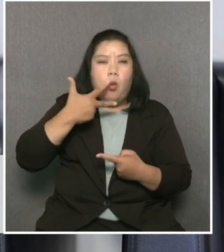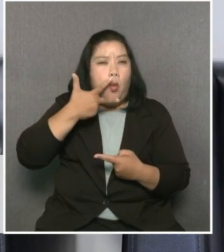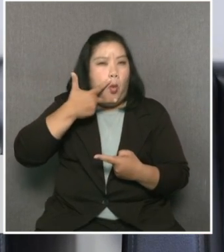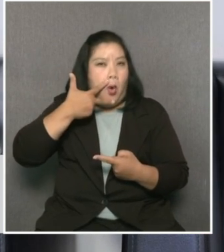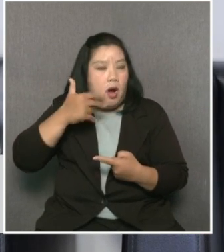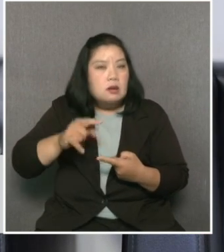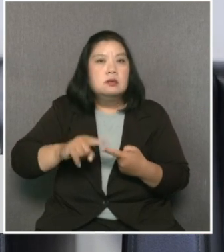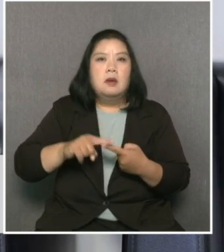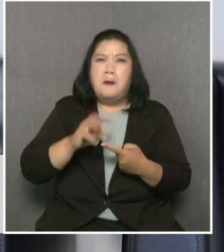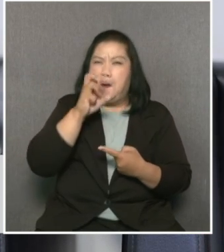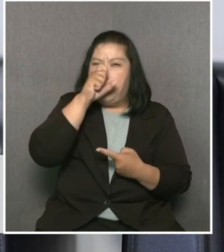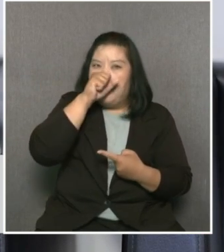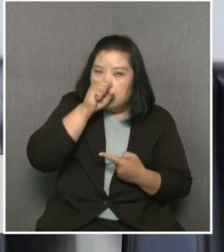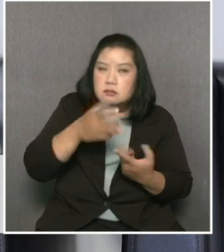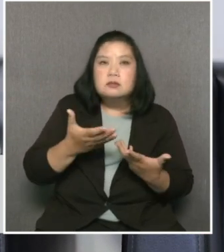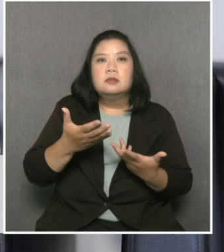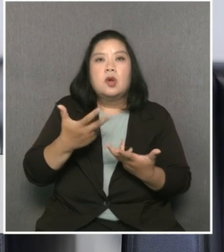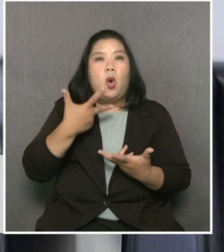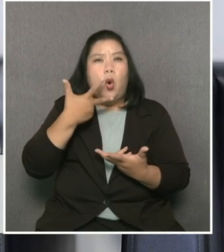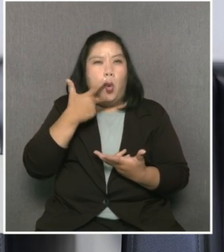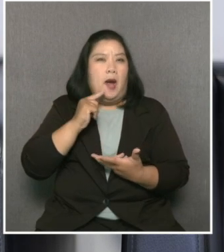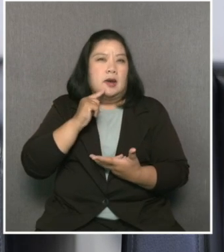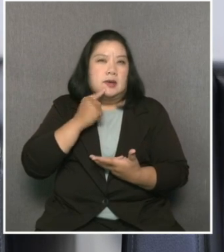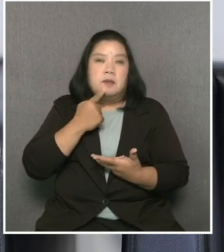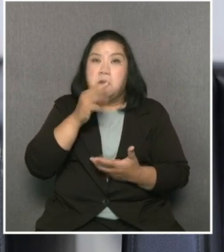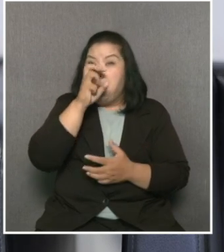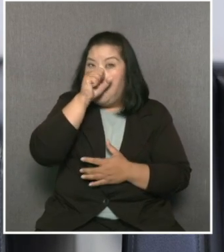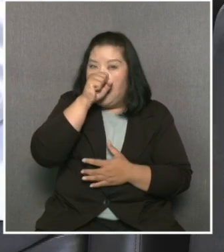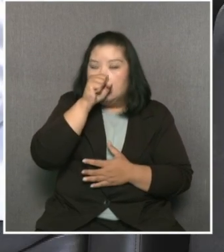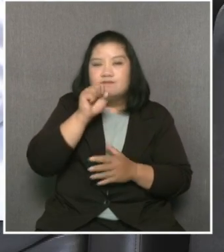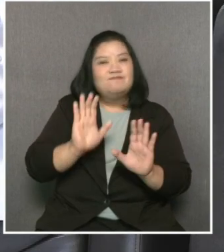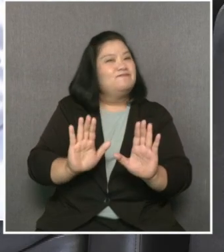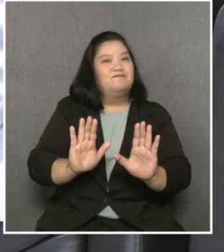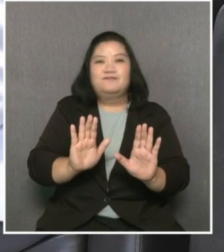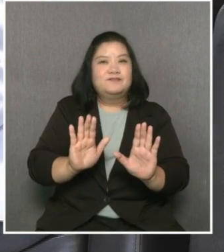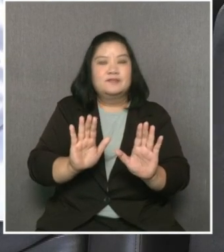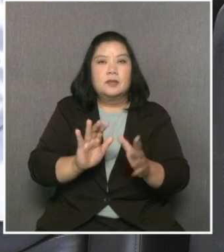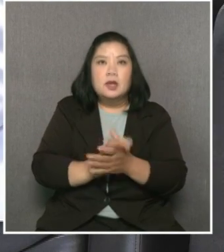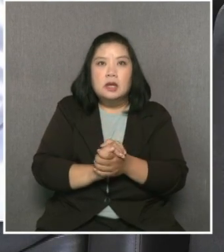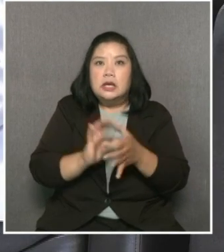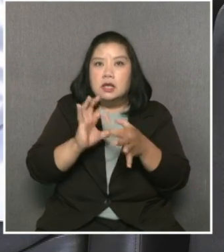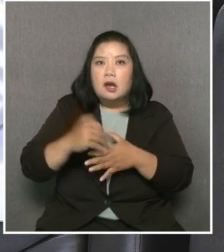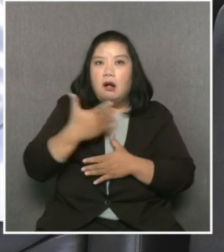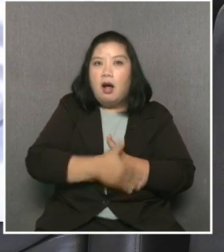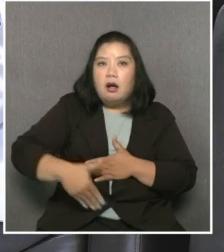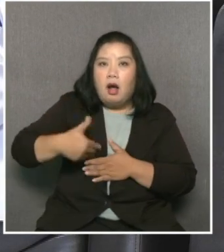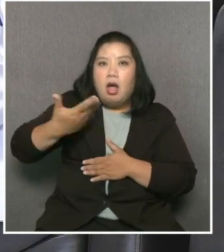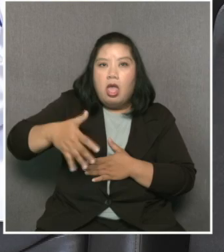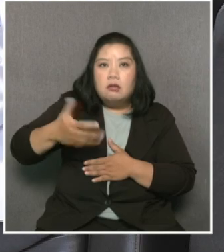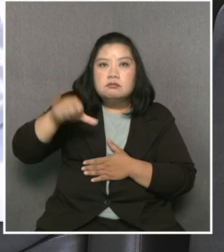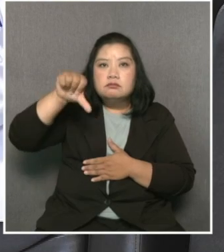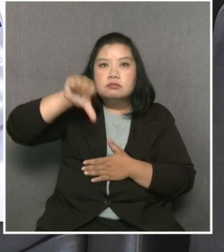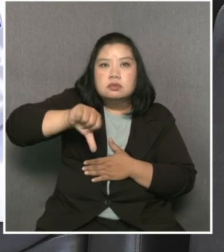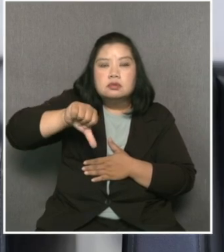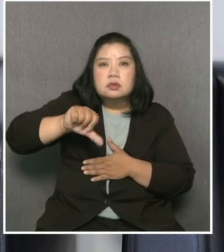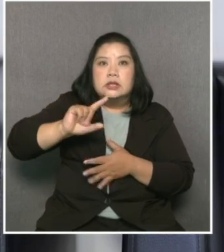มันจัดหวานมันเค็มเนี่ยแหละค่ะควรหลีกเลี่ยงเป็นสิ่งที่ทำลายสุขภาพที่สำคัญก็คือเ